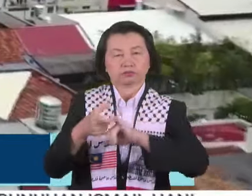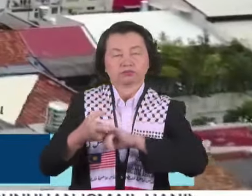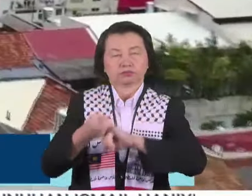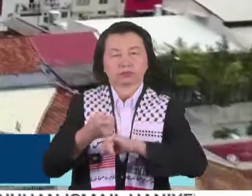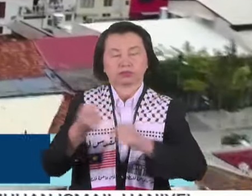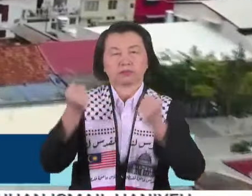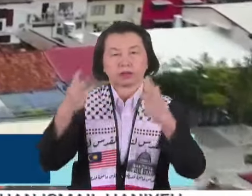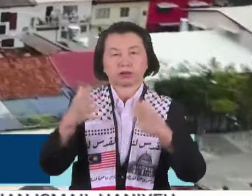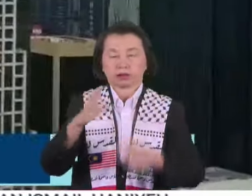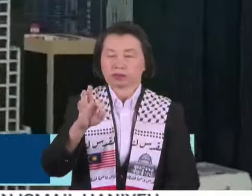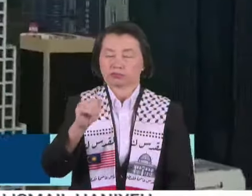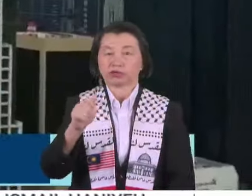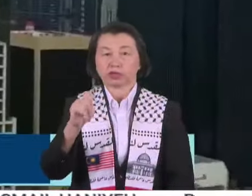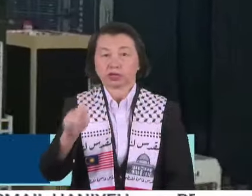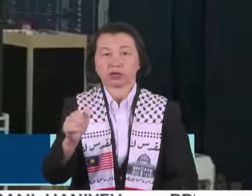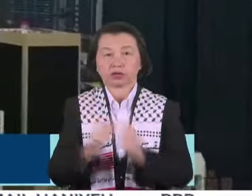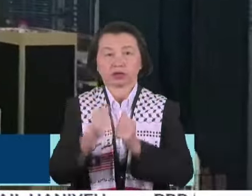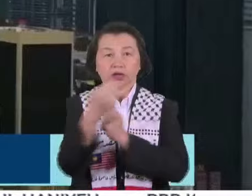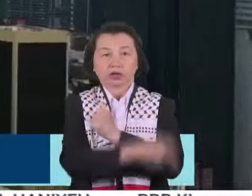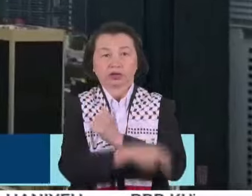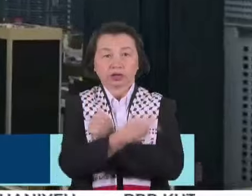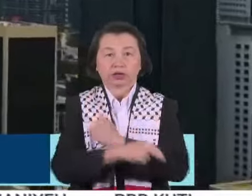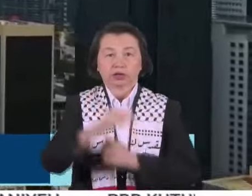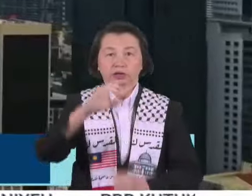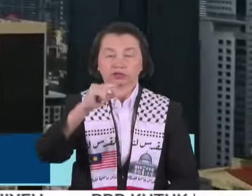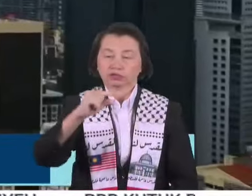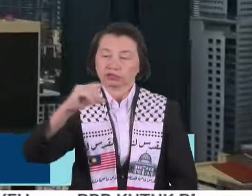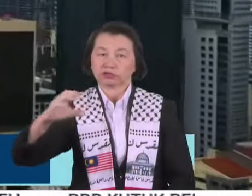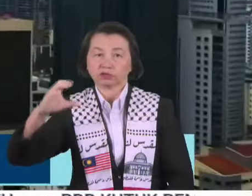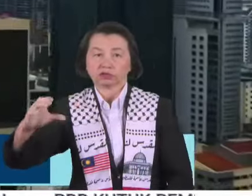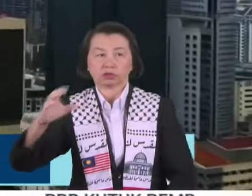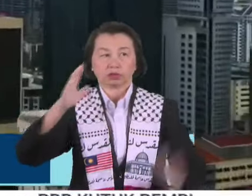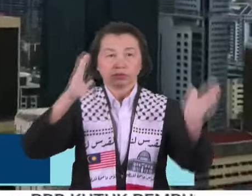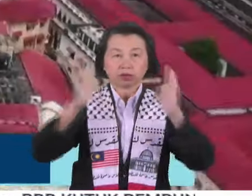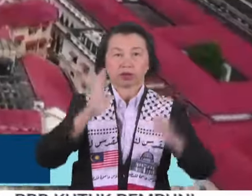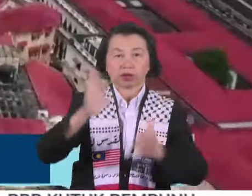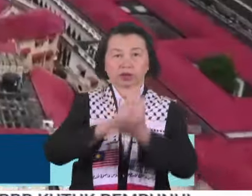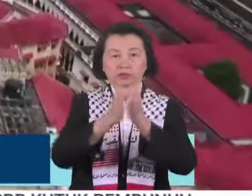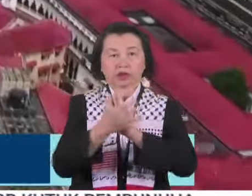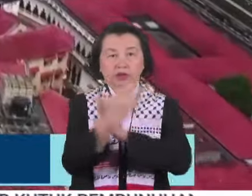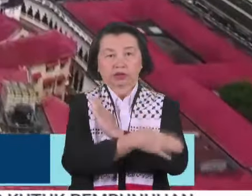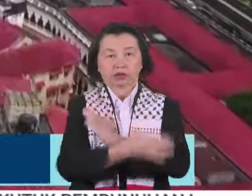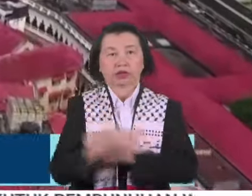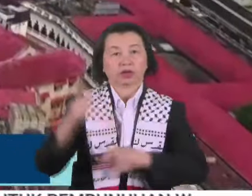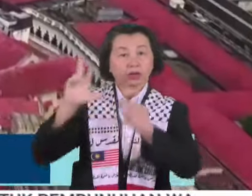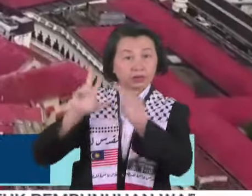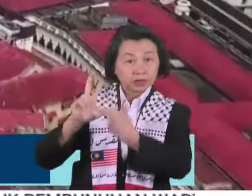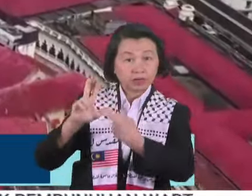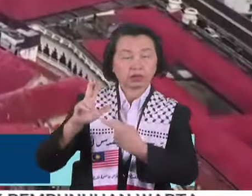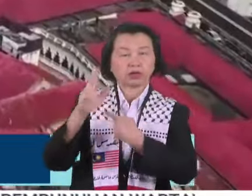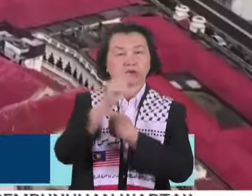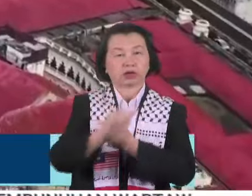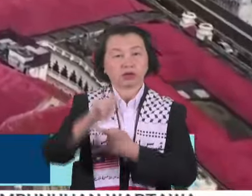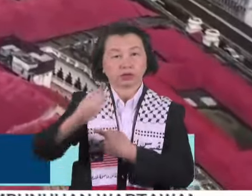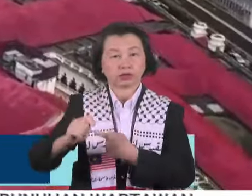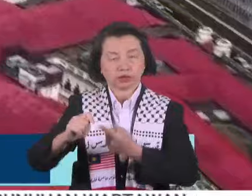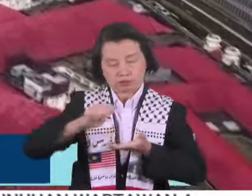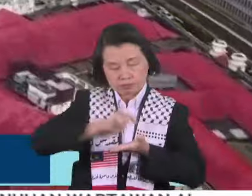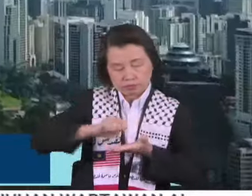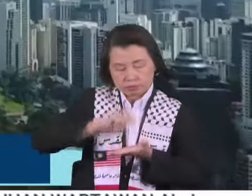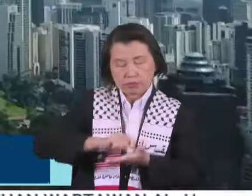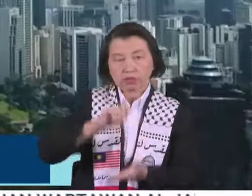lebih banyak FTA dengan negara-negara GCC. Malaysia akan menjadi negara ketiga di Asia Tenggara yang